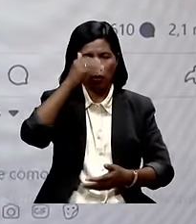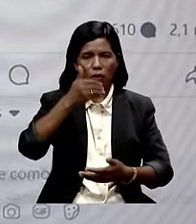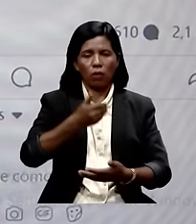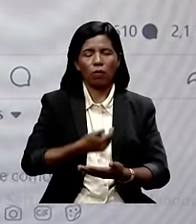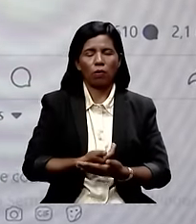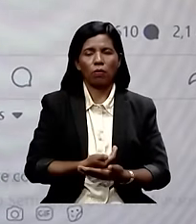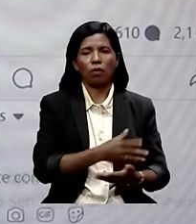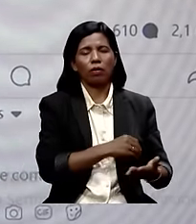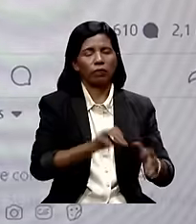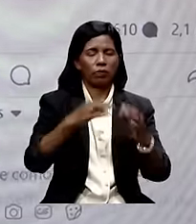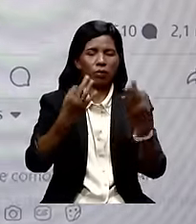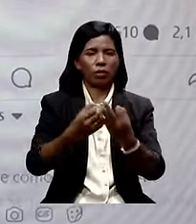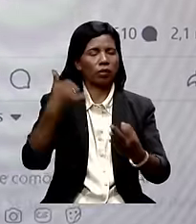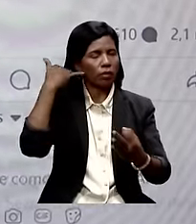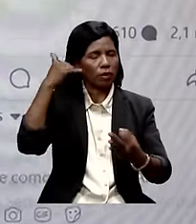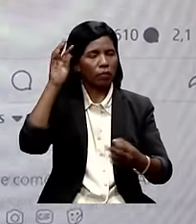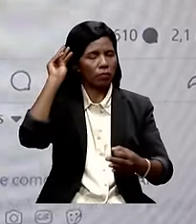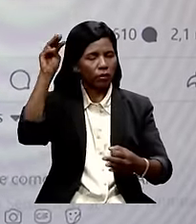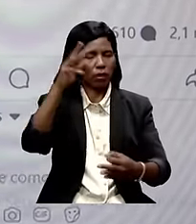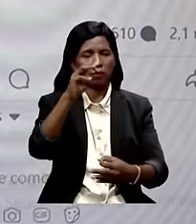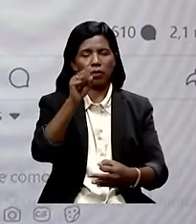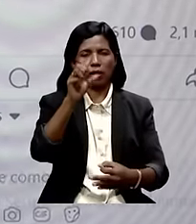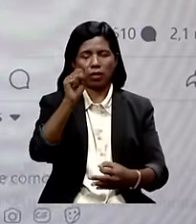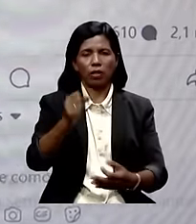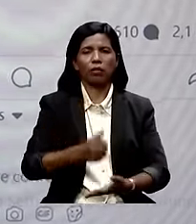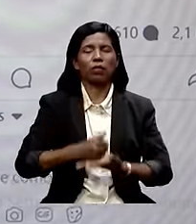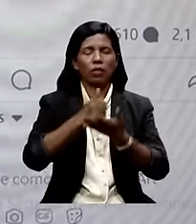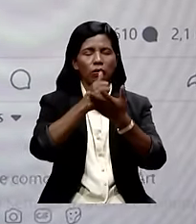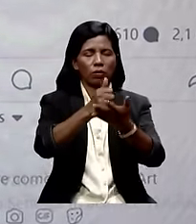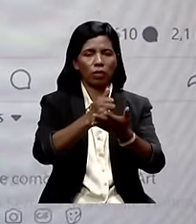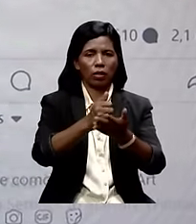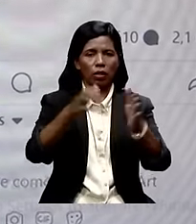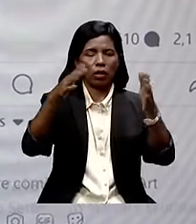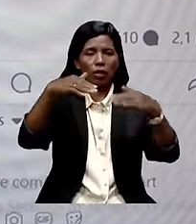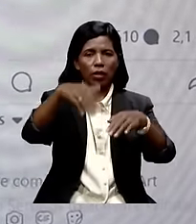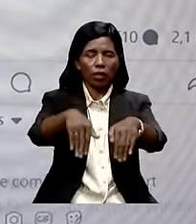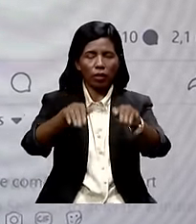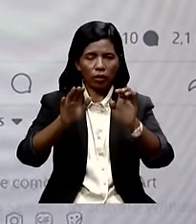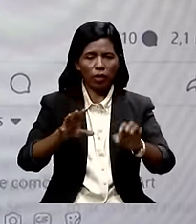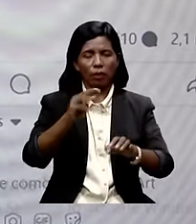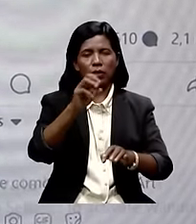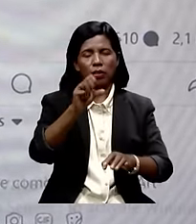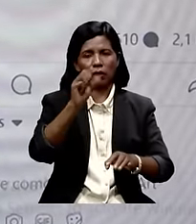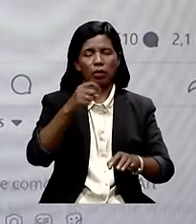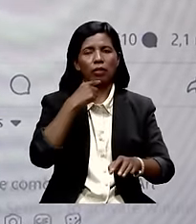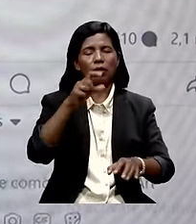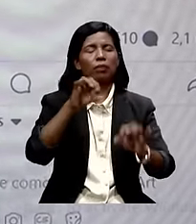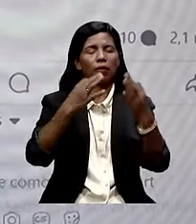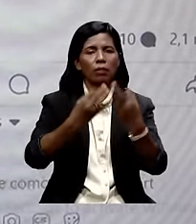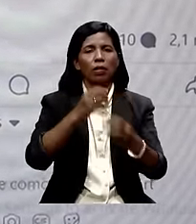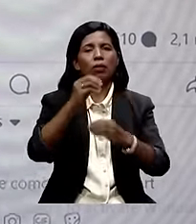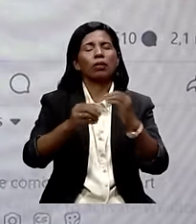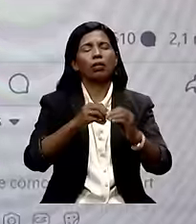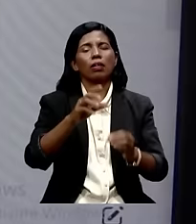familia kontakto Ministério Solidaridade Social no Inclusão na tu facilita kaisão, mai BMCCI hateten ba familia katak,